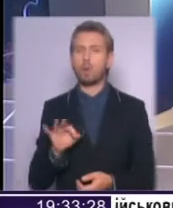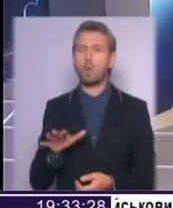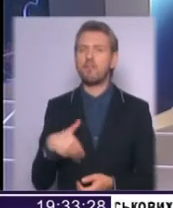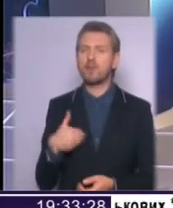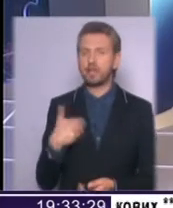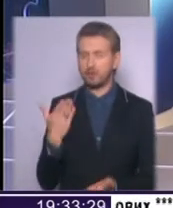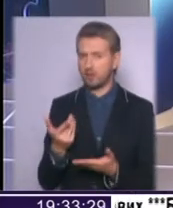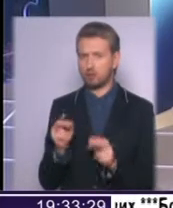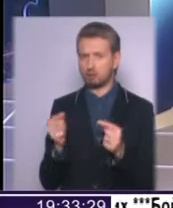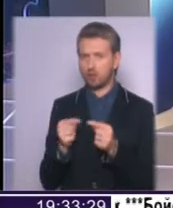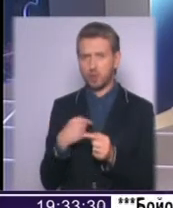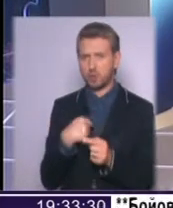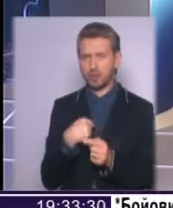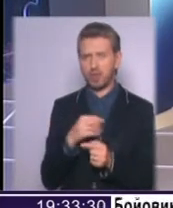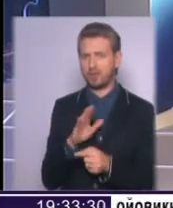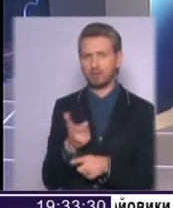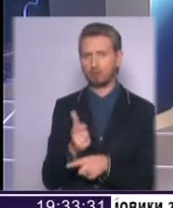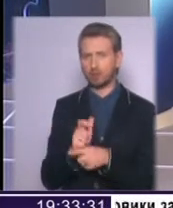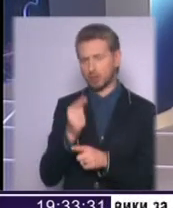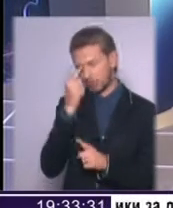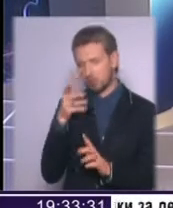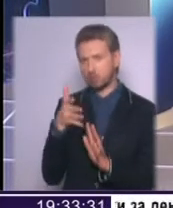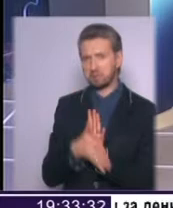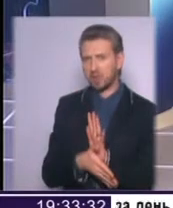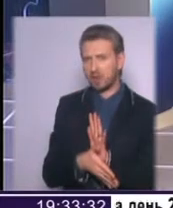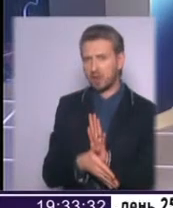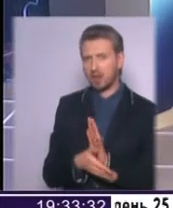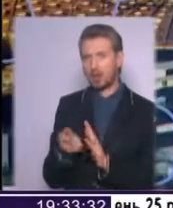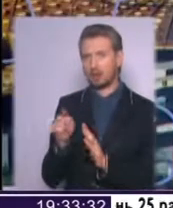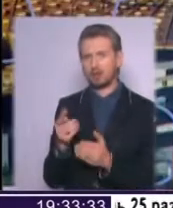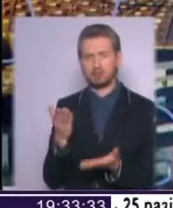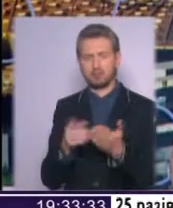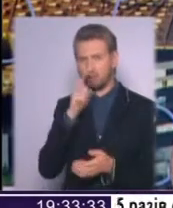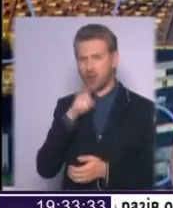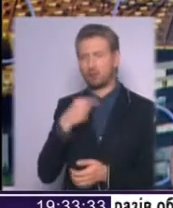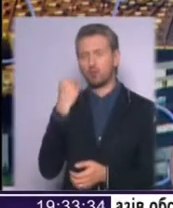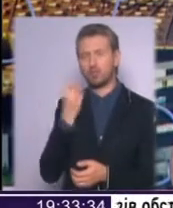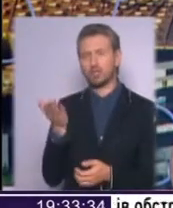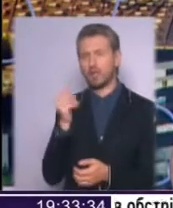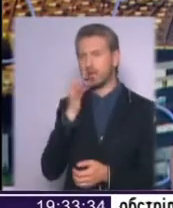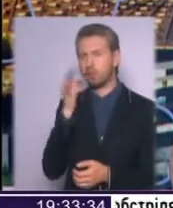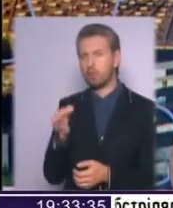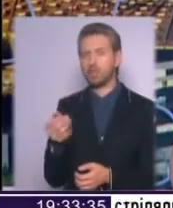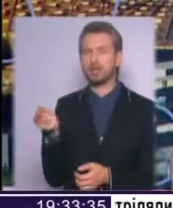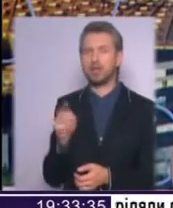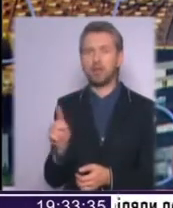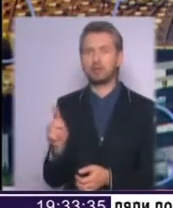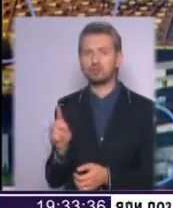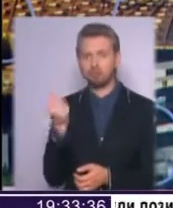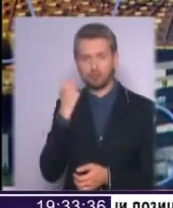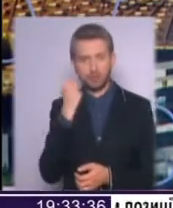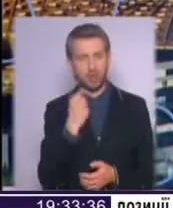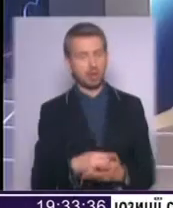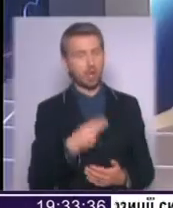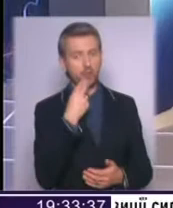якщо теж не дуже зрозуміла, там певно, ми погано почули. Ну, давайте відповідати на те, що... Ну, що ефективність почули?